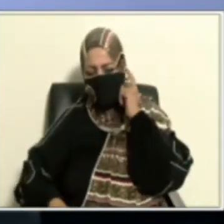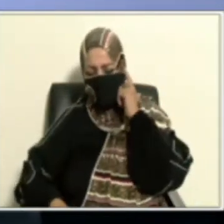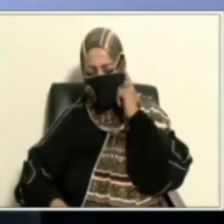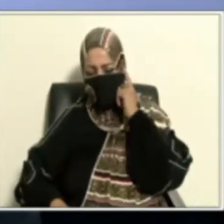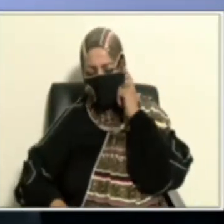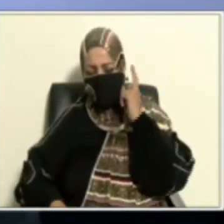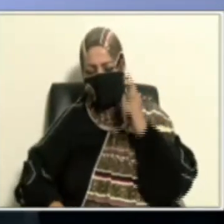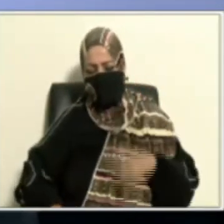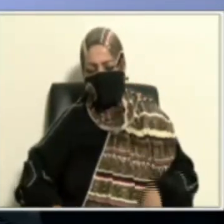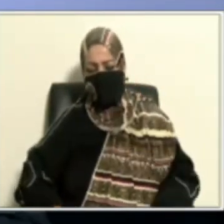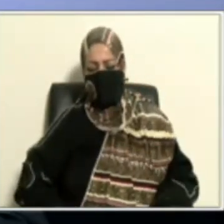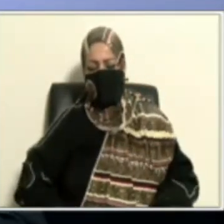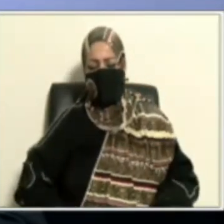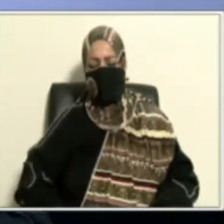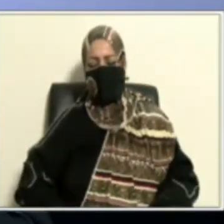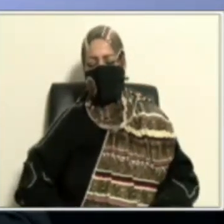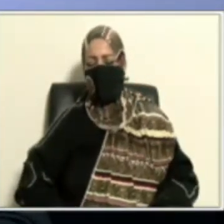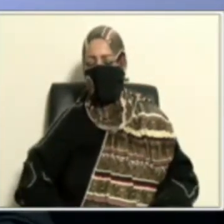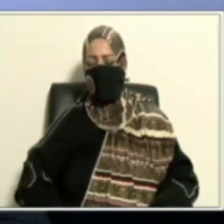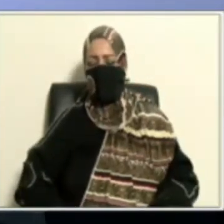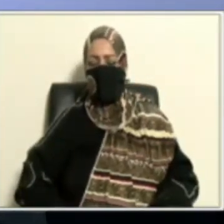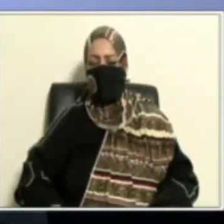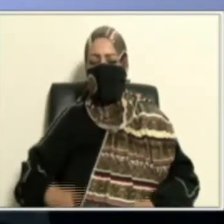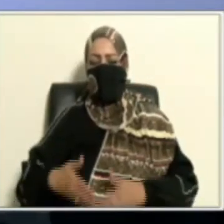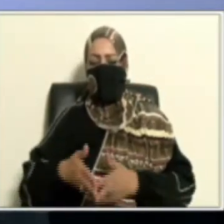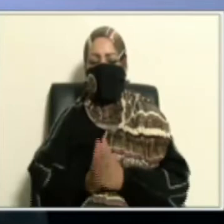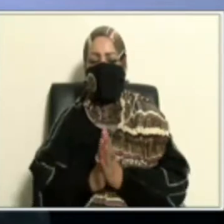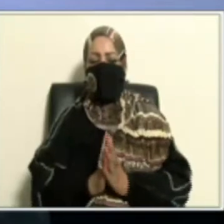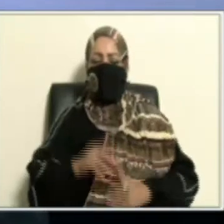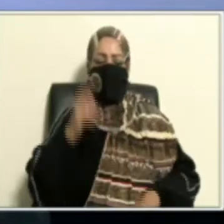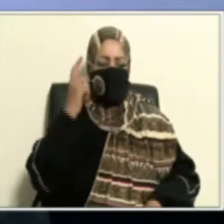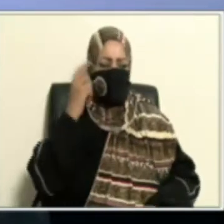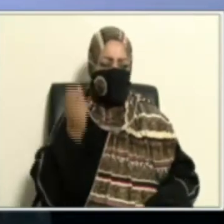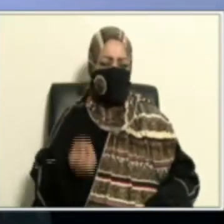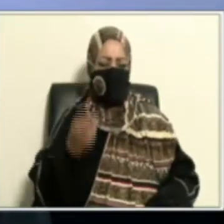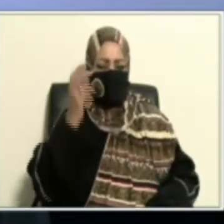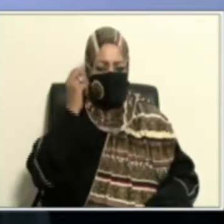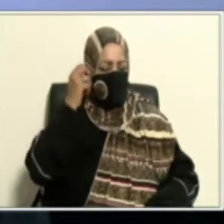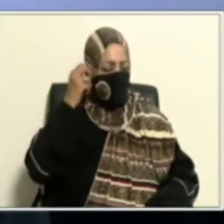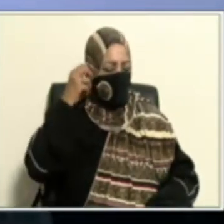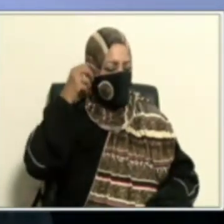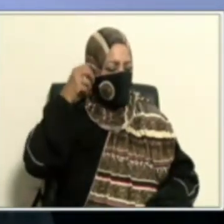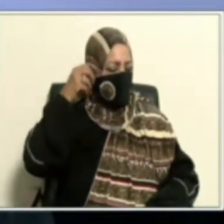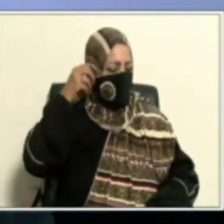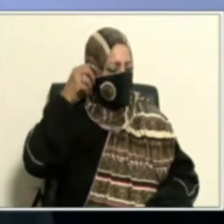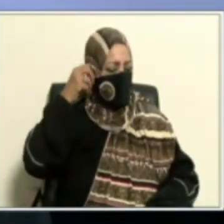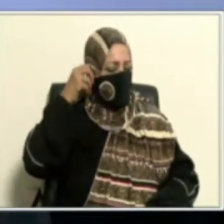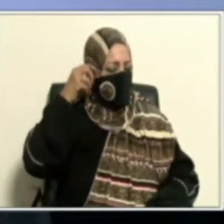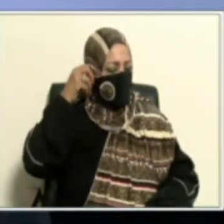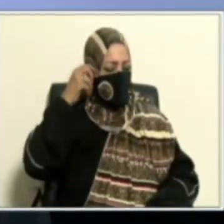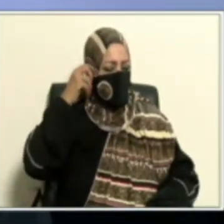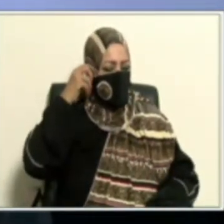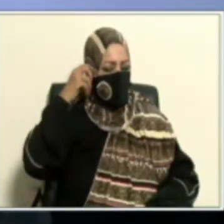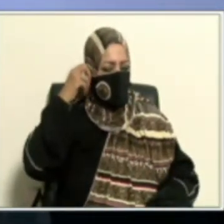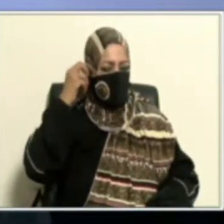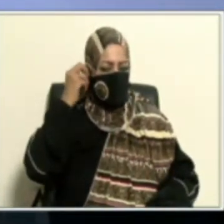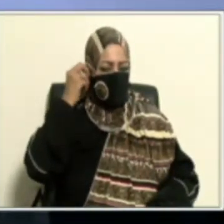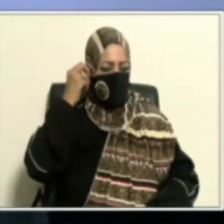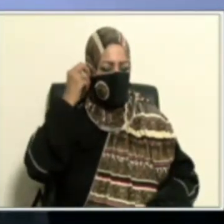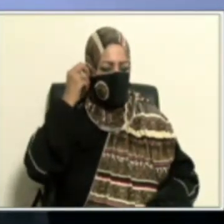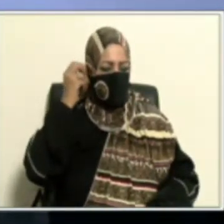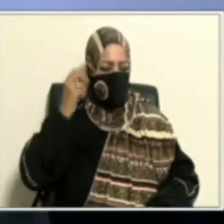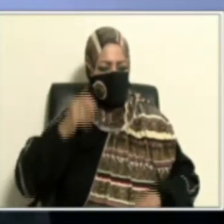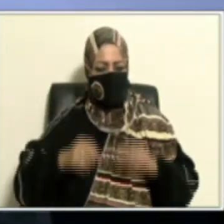ولا بتدير بسبحة ولا بغير ذلك، ولا بتخط خطوط ولا اللي هو، كله جائز بإذن الله